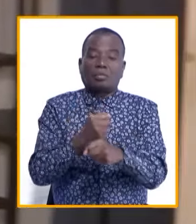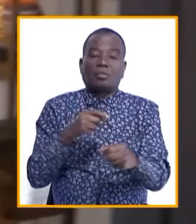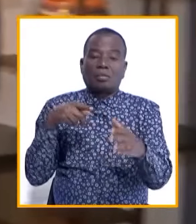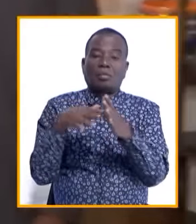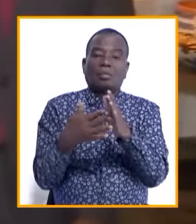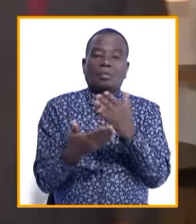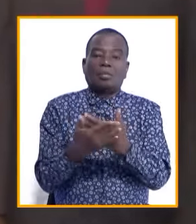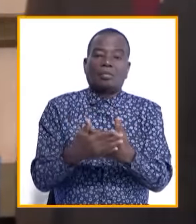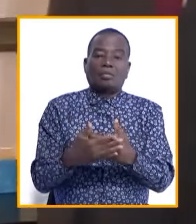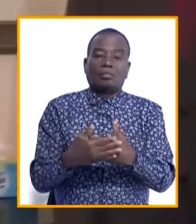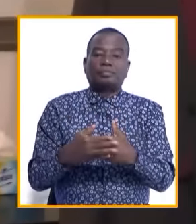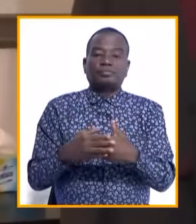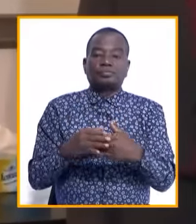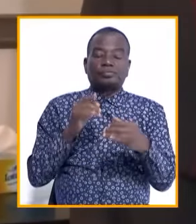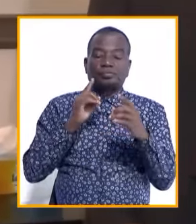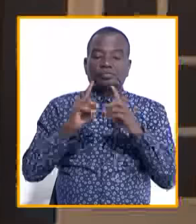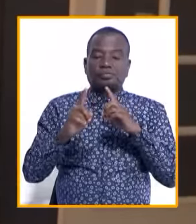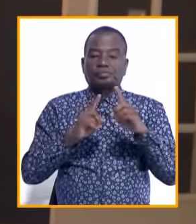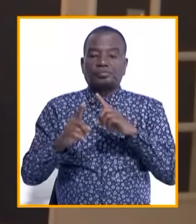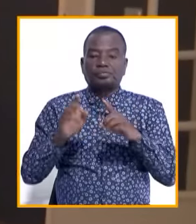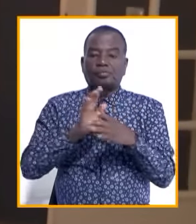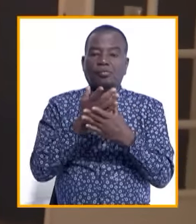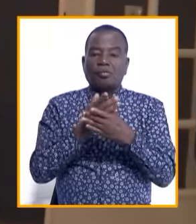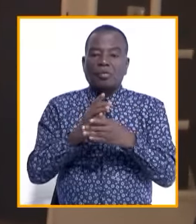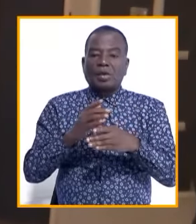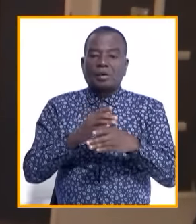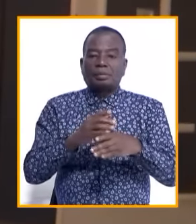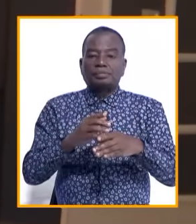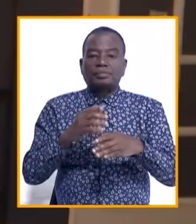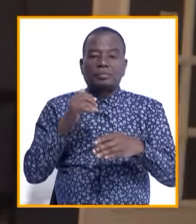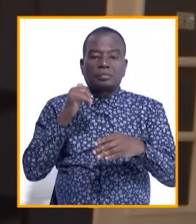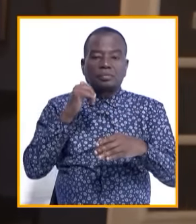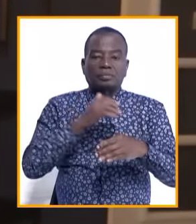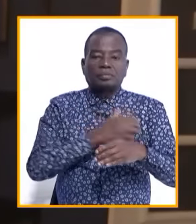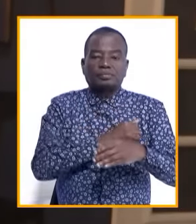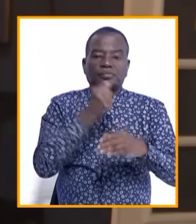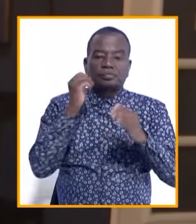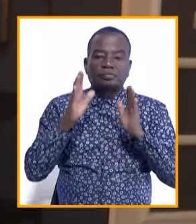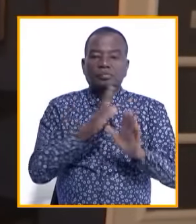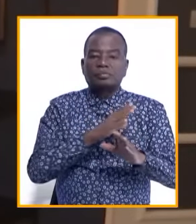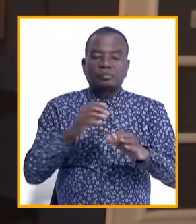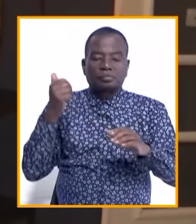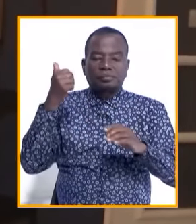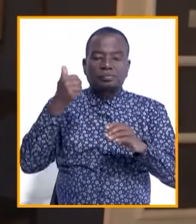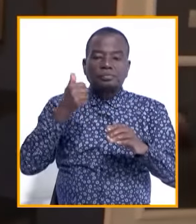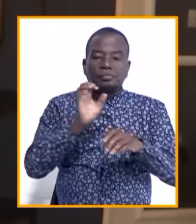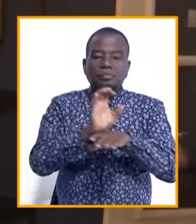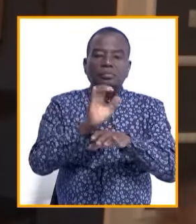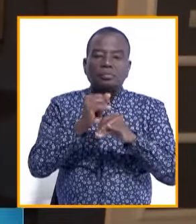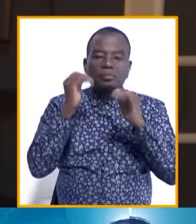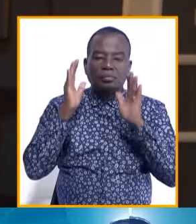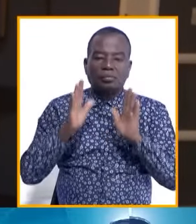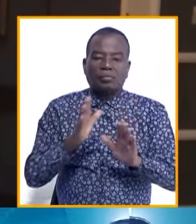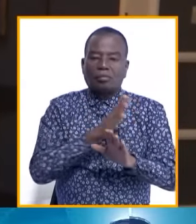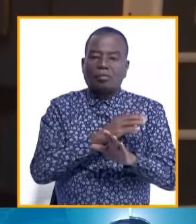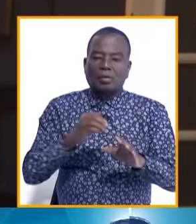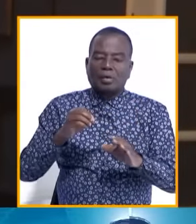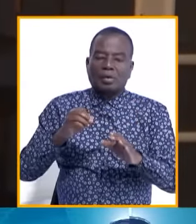par un entretien entre la chef de la diplomatie canadienne et des femmes influentes ivoiriennes. Les échanges étaient axés sur